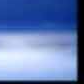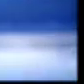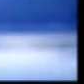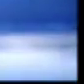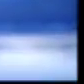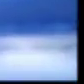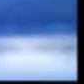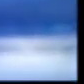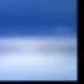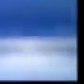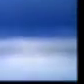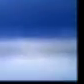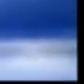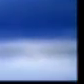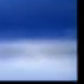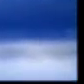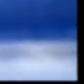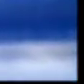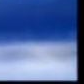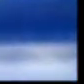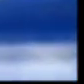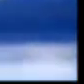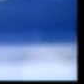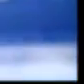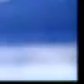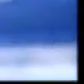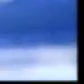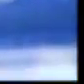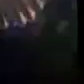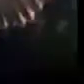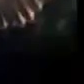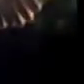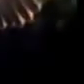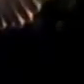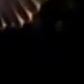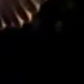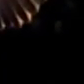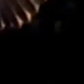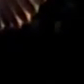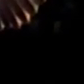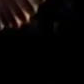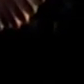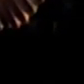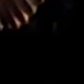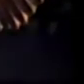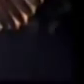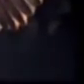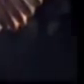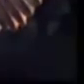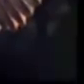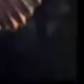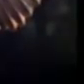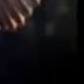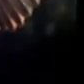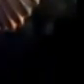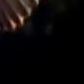мифологии орлиный образ перенесся в мировые религии. Гордая птица, летающая столь высоко, принималась в индуизме, христианстве и прочих